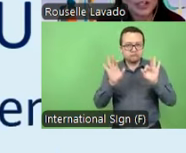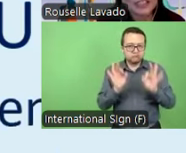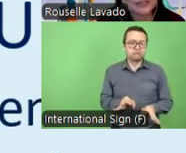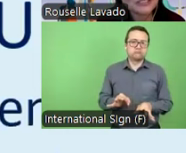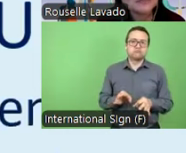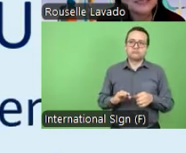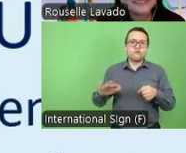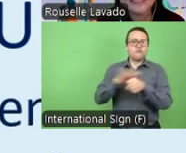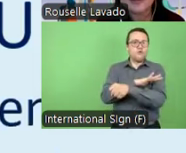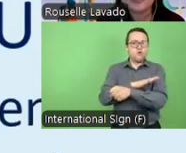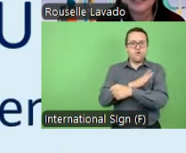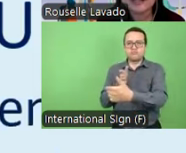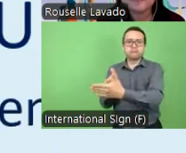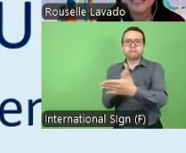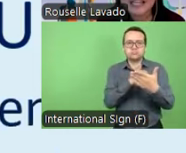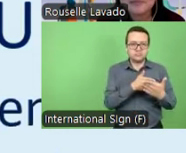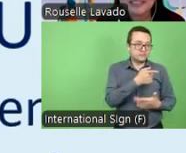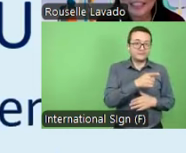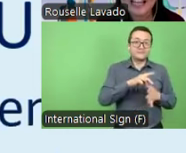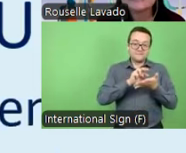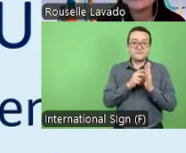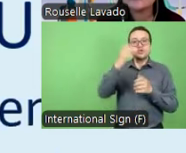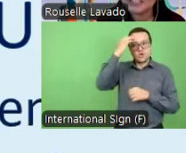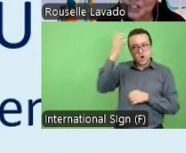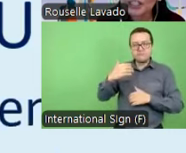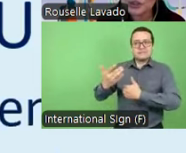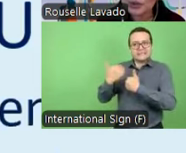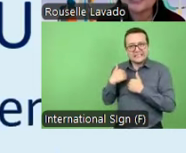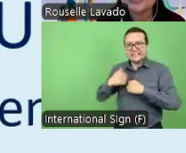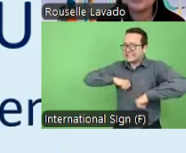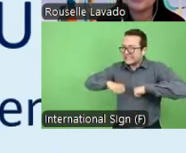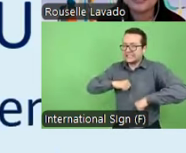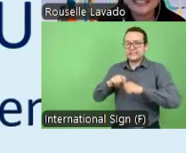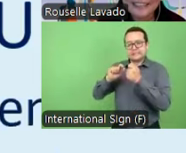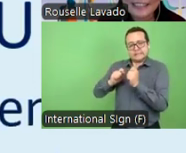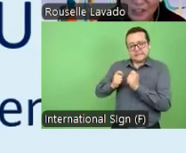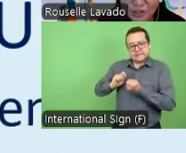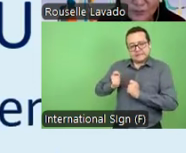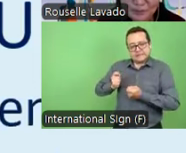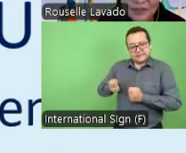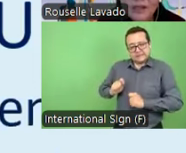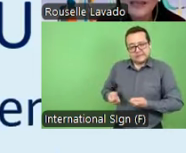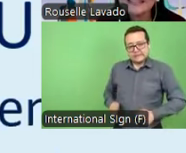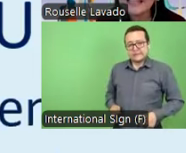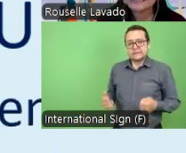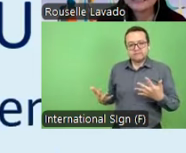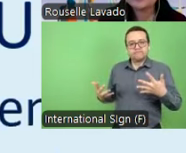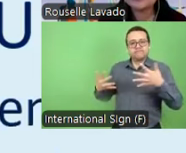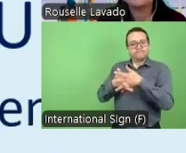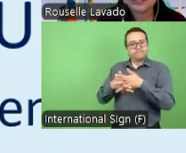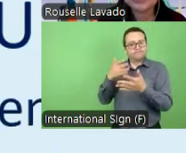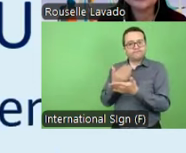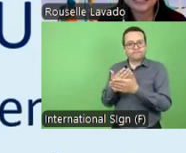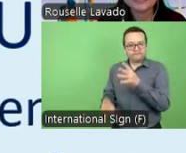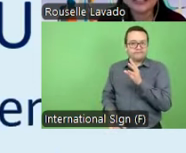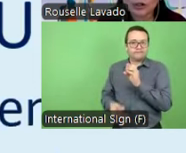Ce groupe étudie la possibilité d'adopter le besoin non satisfait comme indicateur supplémentaire de suivi